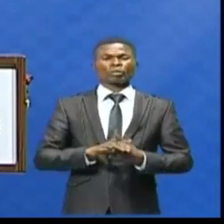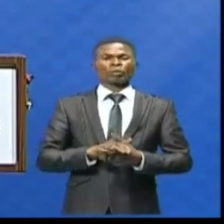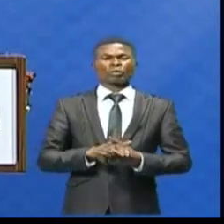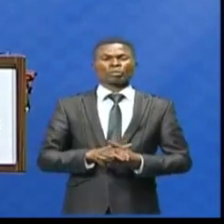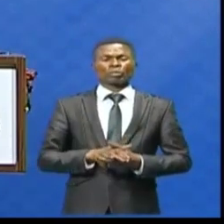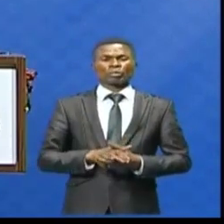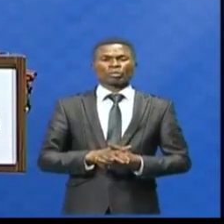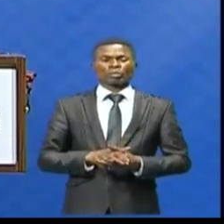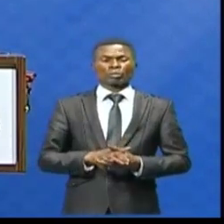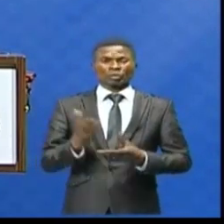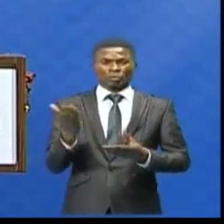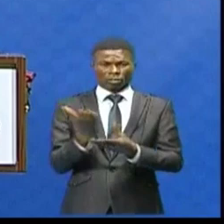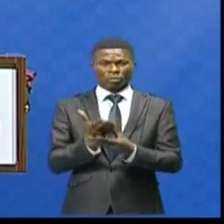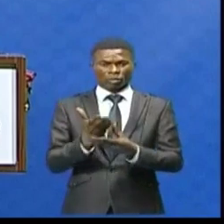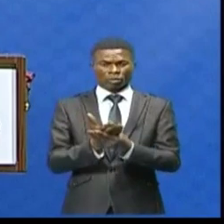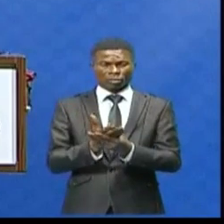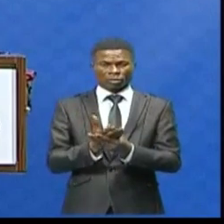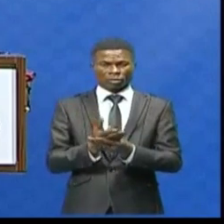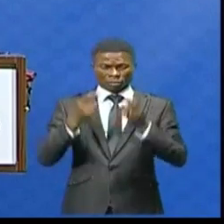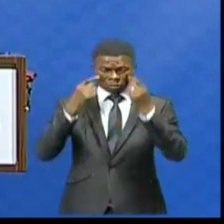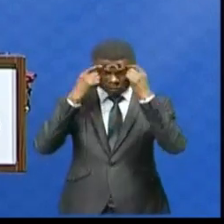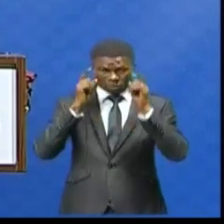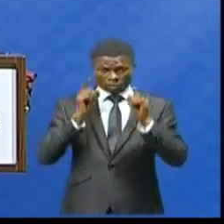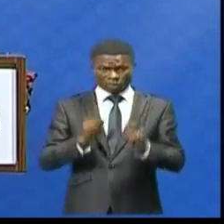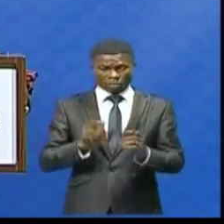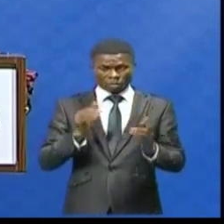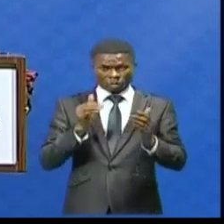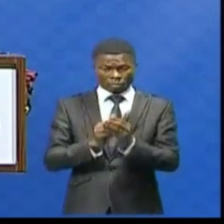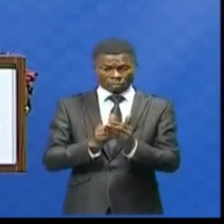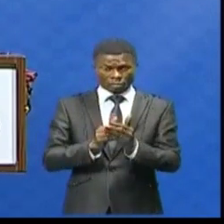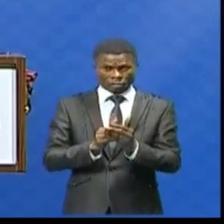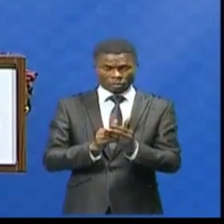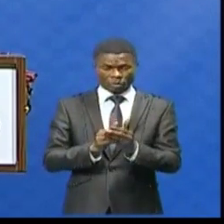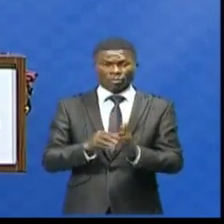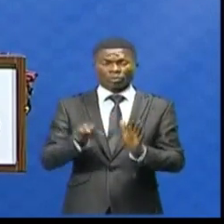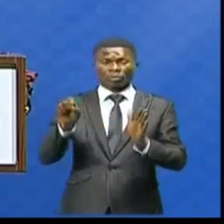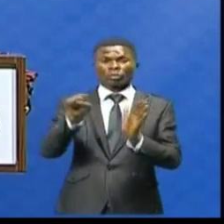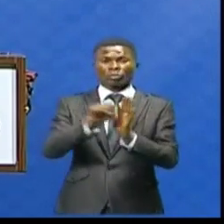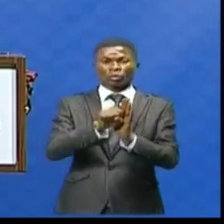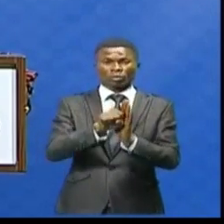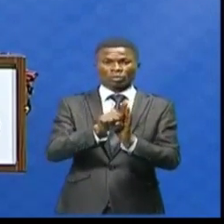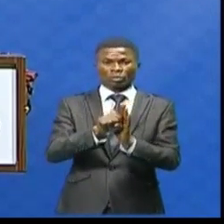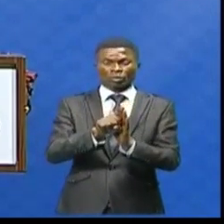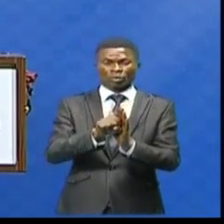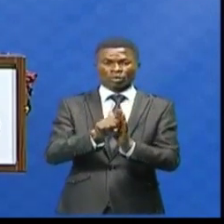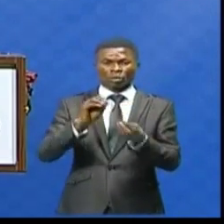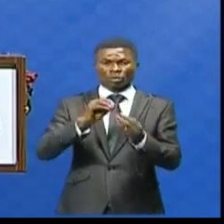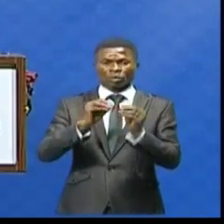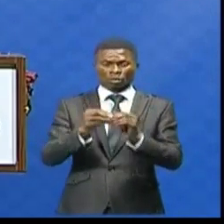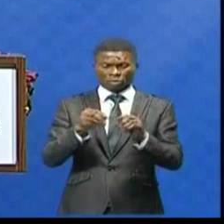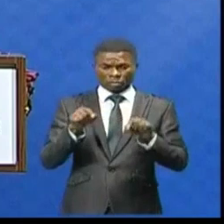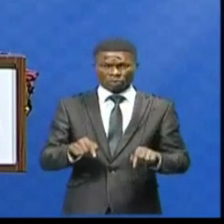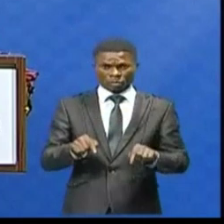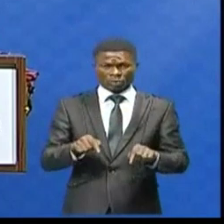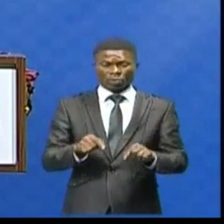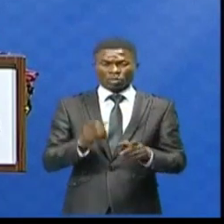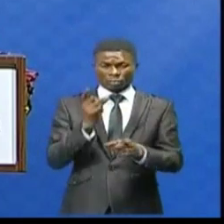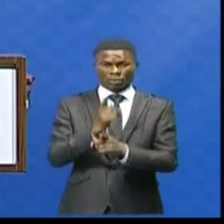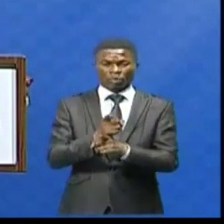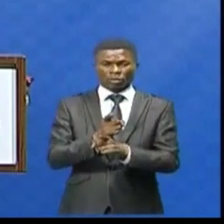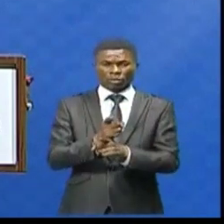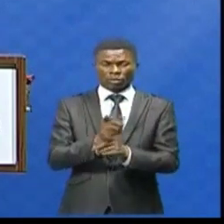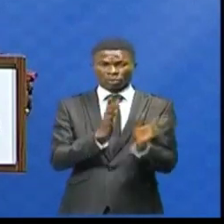la matrice d'action est de mesures au regard des Inde des indicateurs avec les scores actuels et cibles